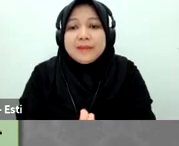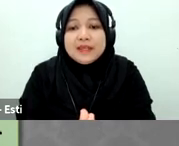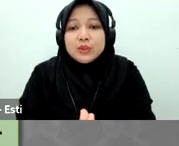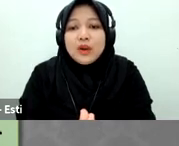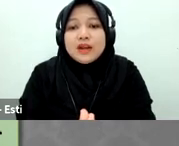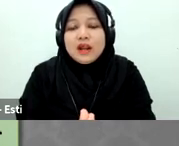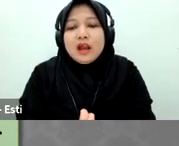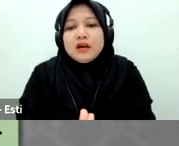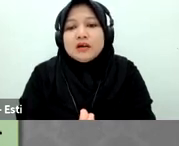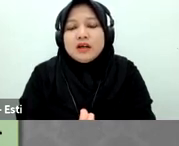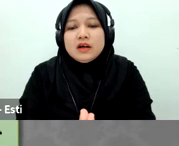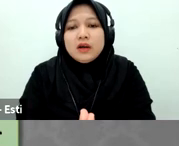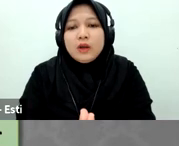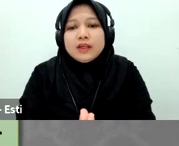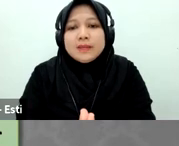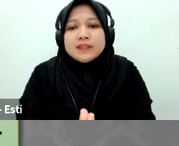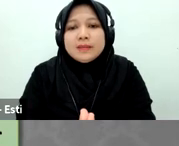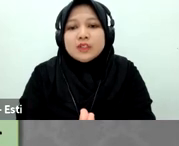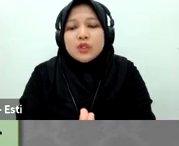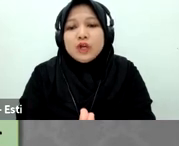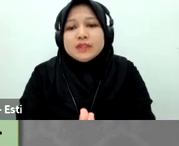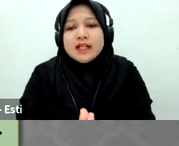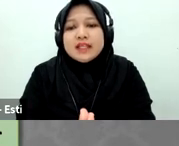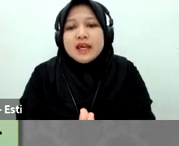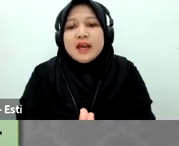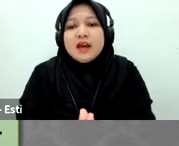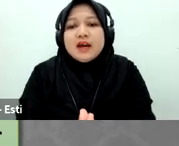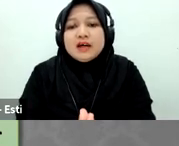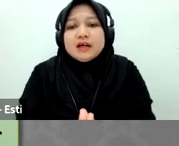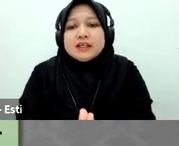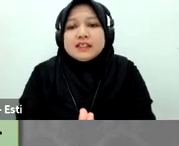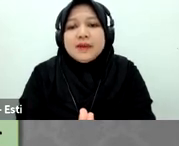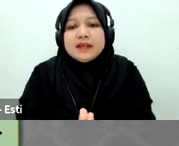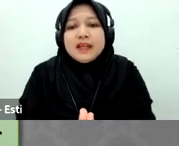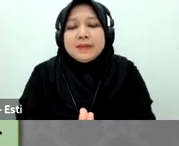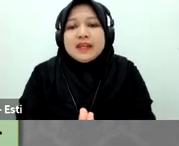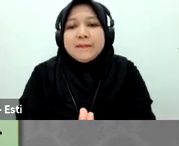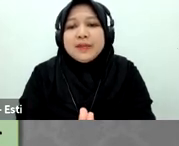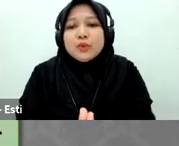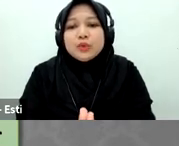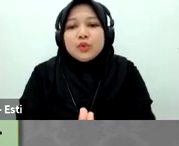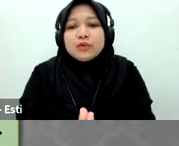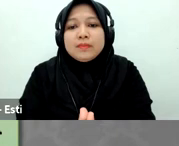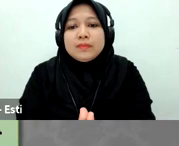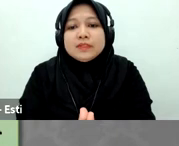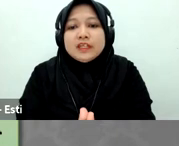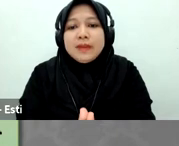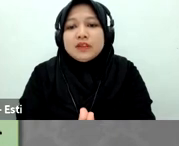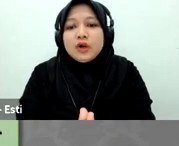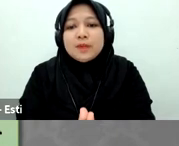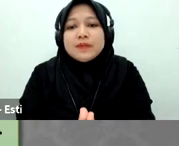pendamping itu adalah kalau kita bisa ambil contoh misalnya sebagai pendamping untuk